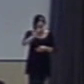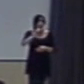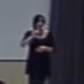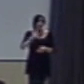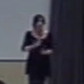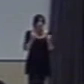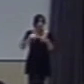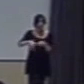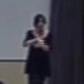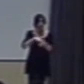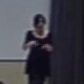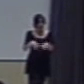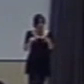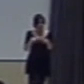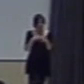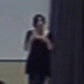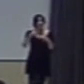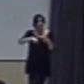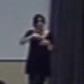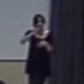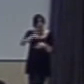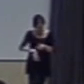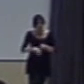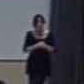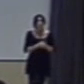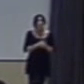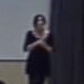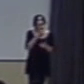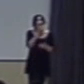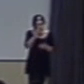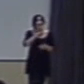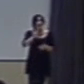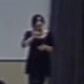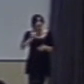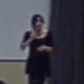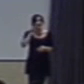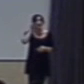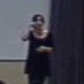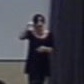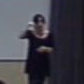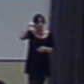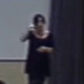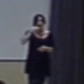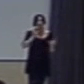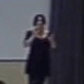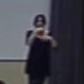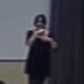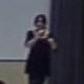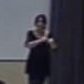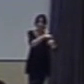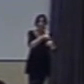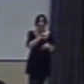l'àrea social Tercer Sector de Catalunya, també la Laura Servi, doctora en Ciències Polítiques i